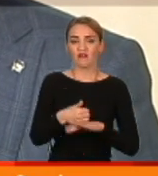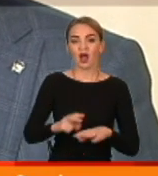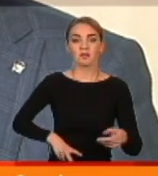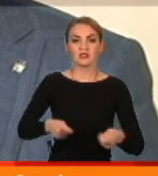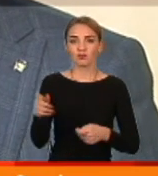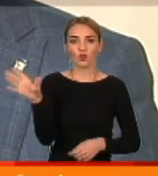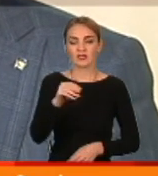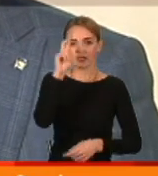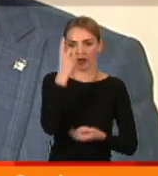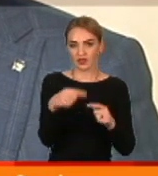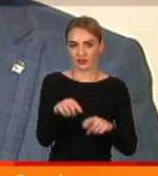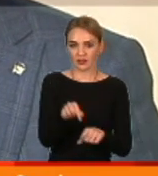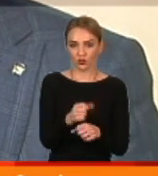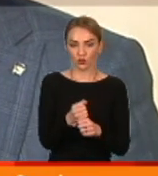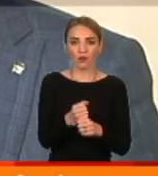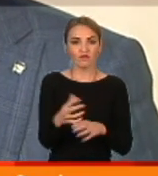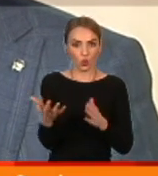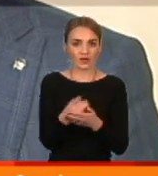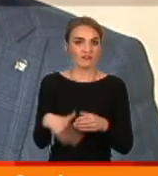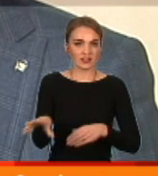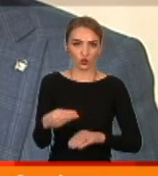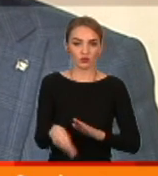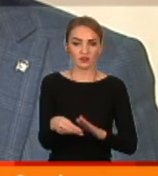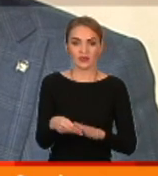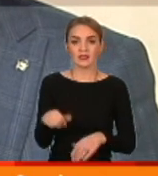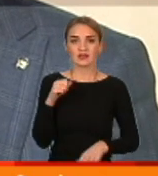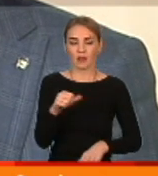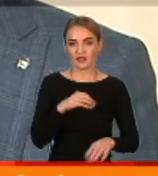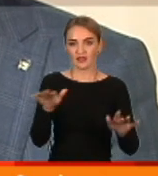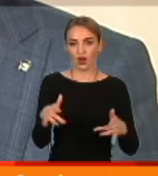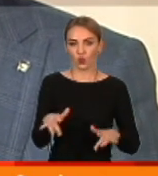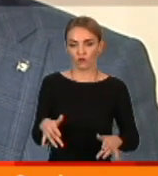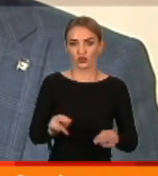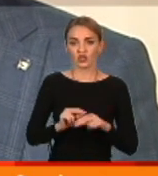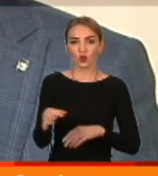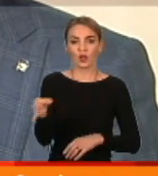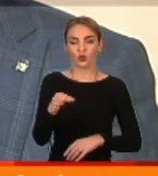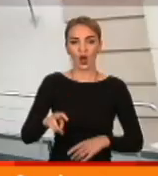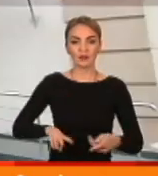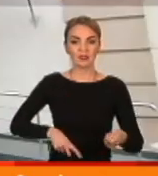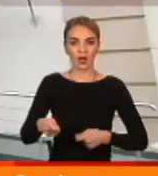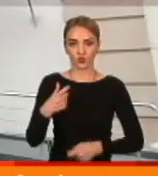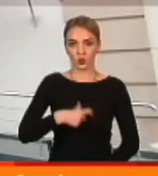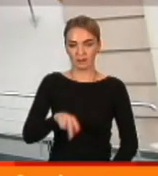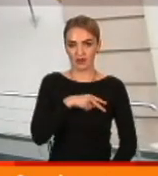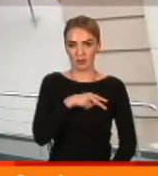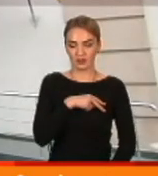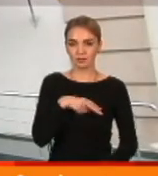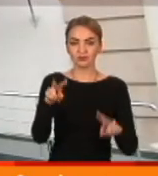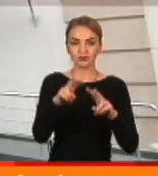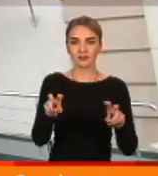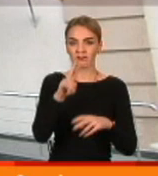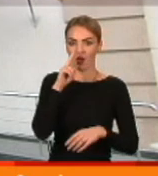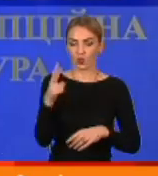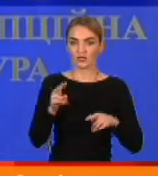по всій країні так роблять. І то виходить, що у нас всі тоді корупціонери, бо всі самі нараховують через обласну адміністрацію собі премії. В САП 2 роки розслідували